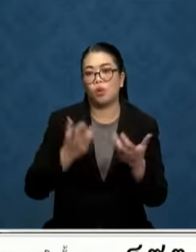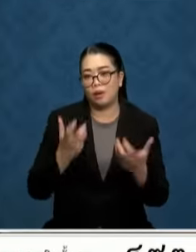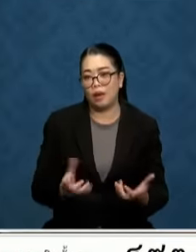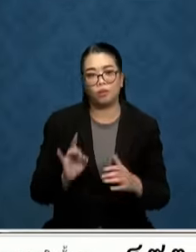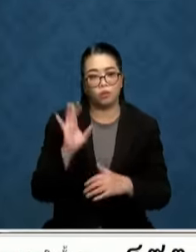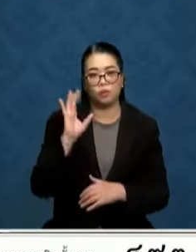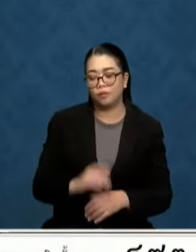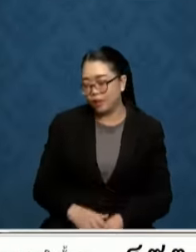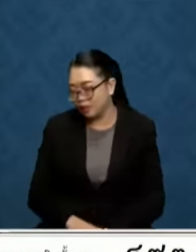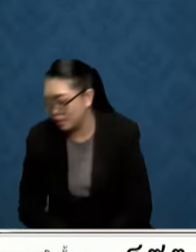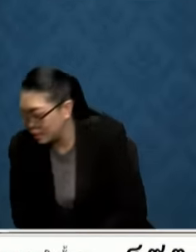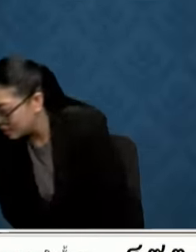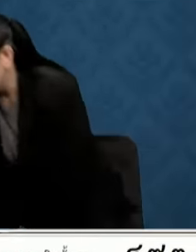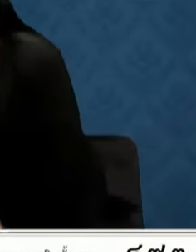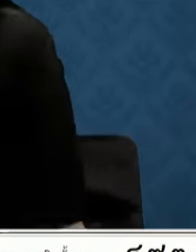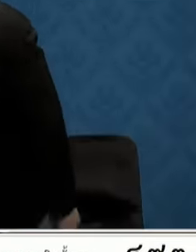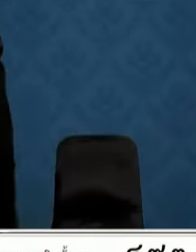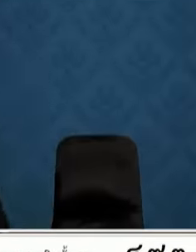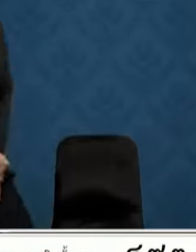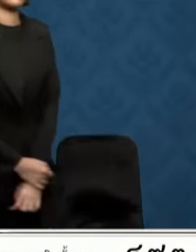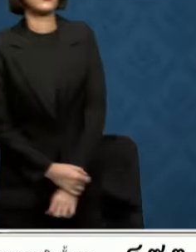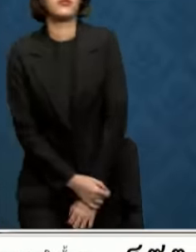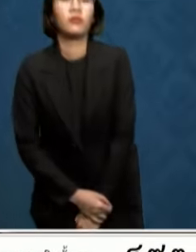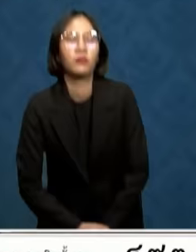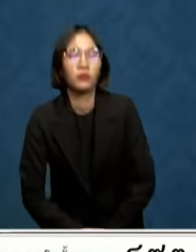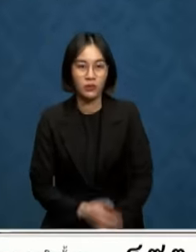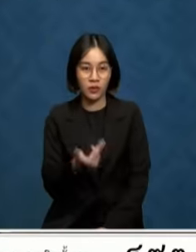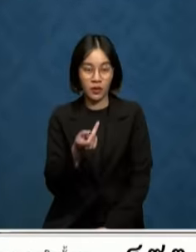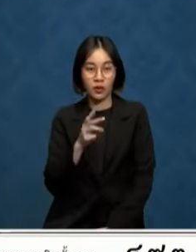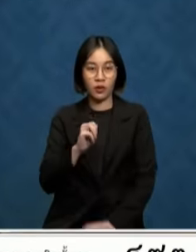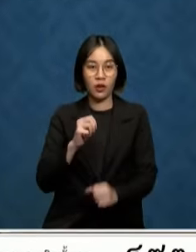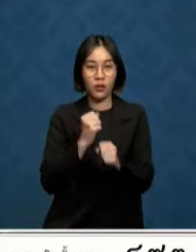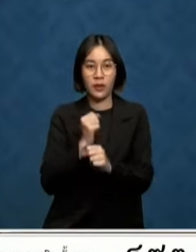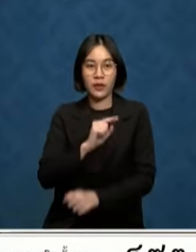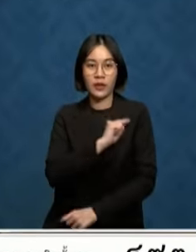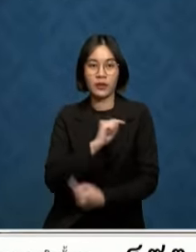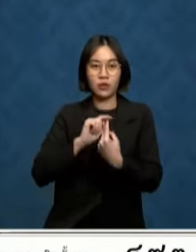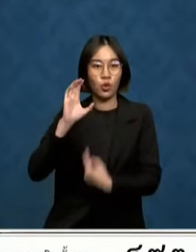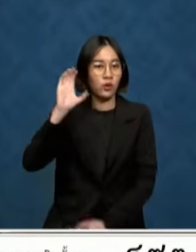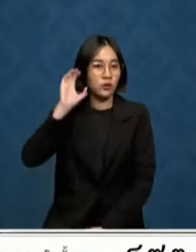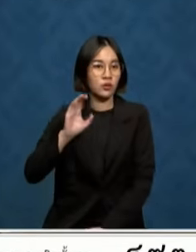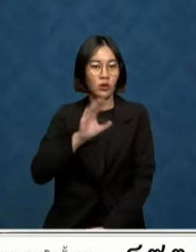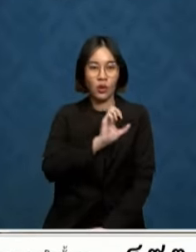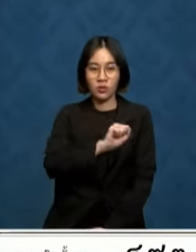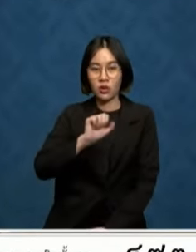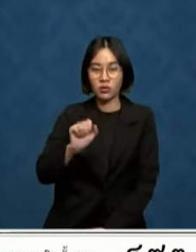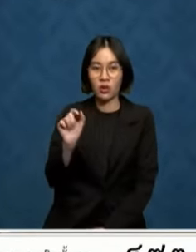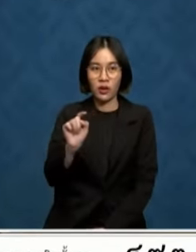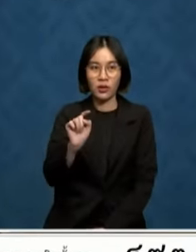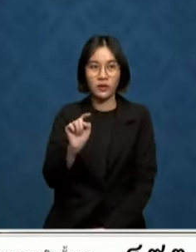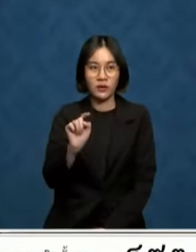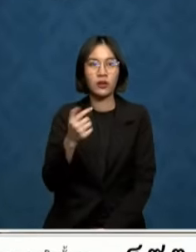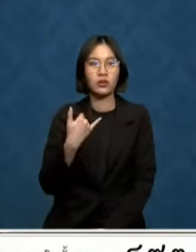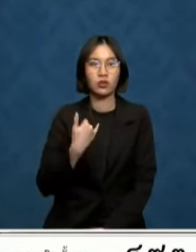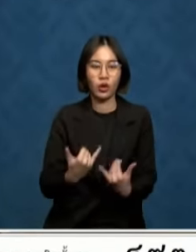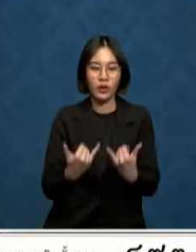พวกเราสภาผู้แทนลาศดรขณะรัฐมุนตีที่ทำหนาที่บนความไ้วังใจของสภาผู้แทนลศดรได